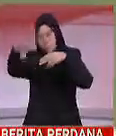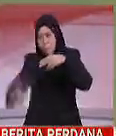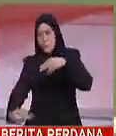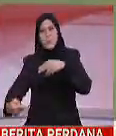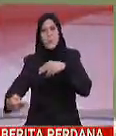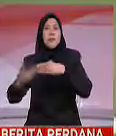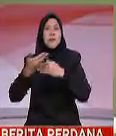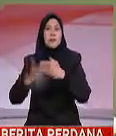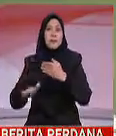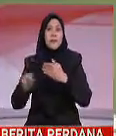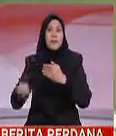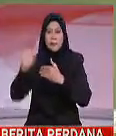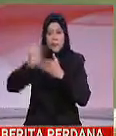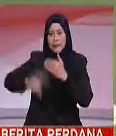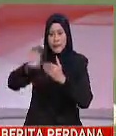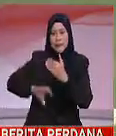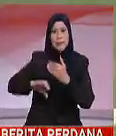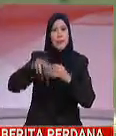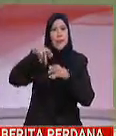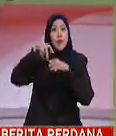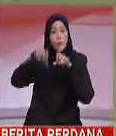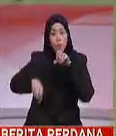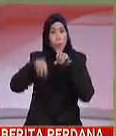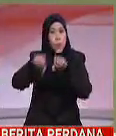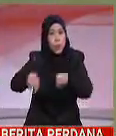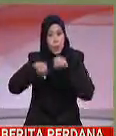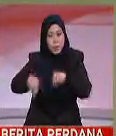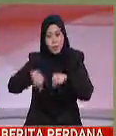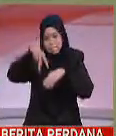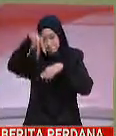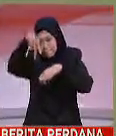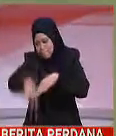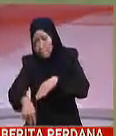bermula sebelum dia cedera dipijak kuda di tunggangnya.